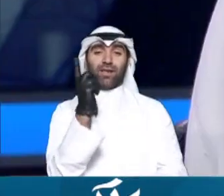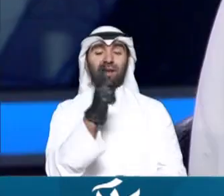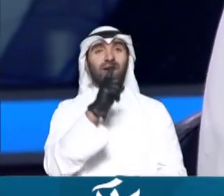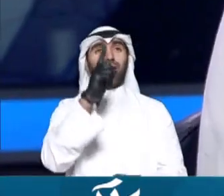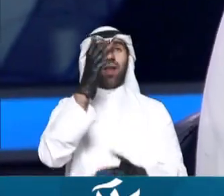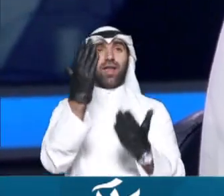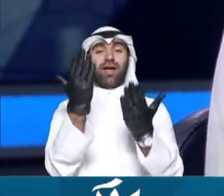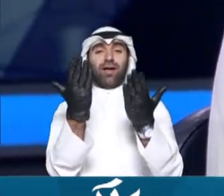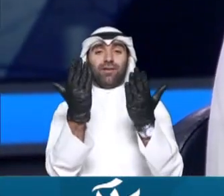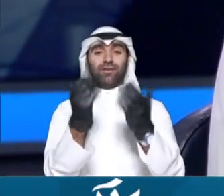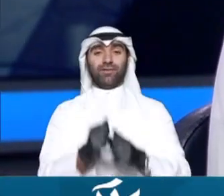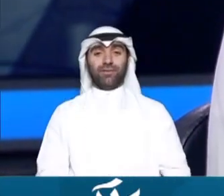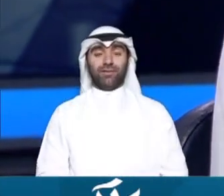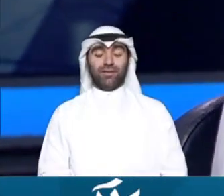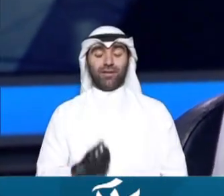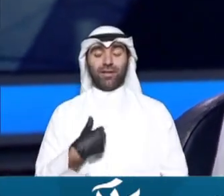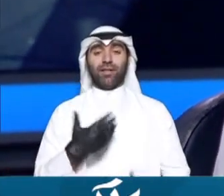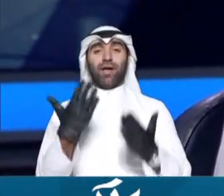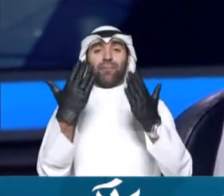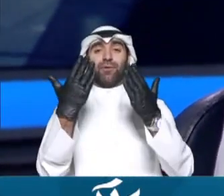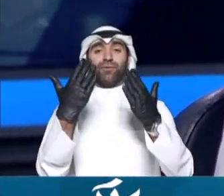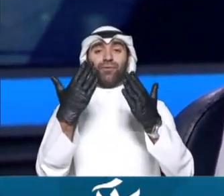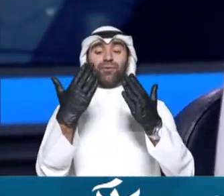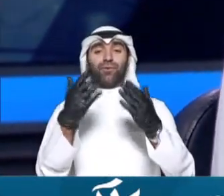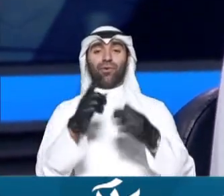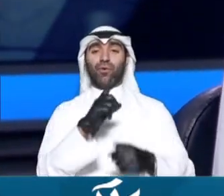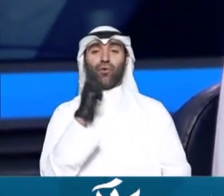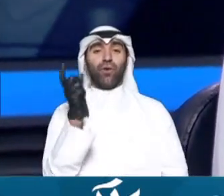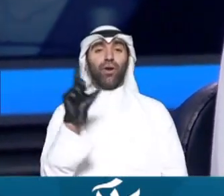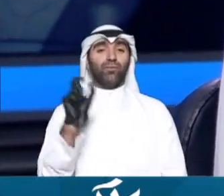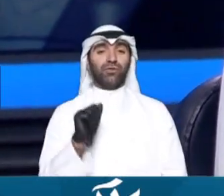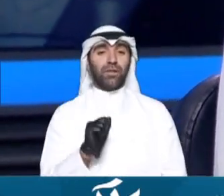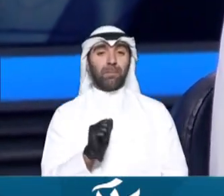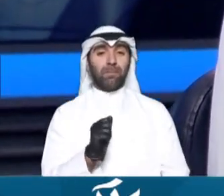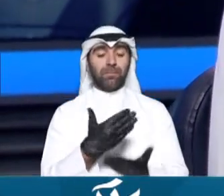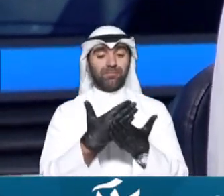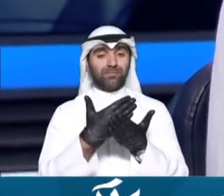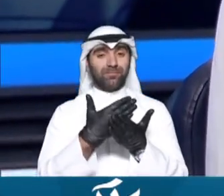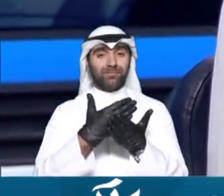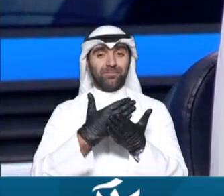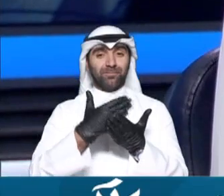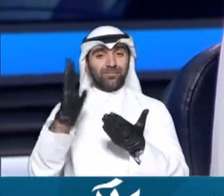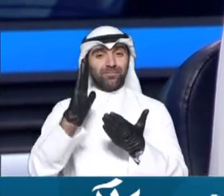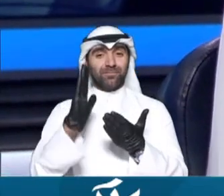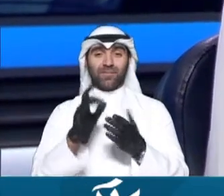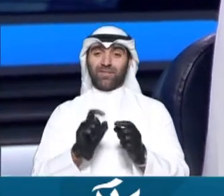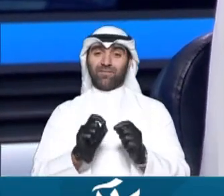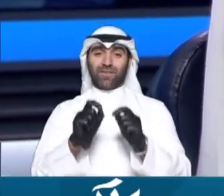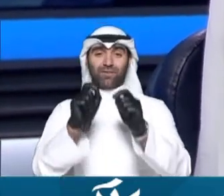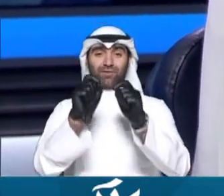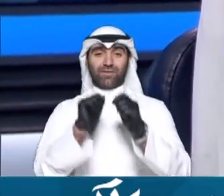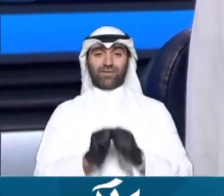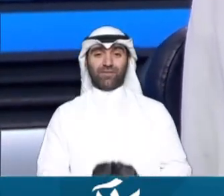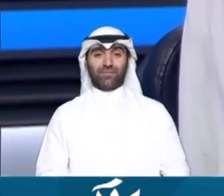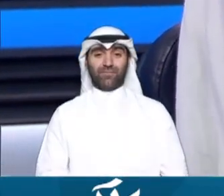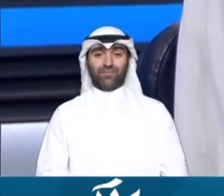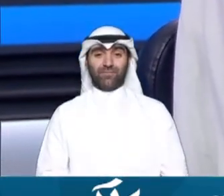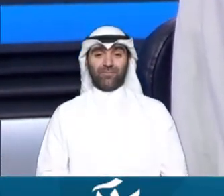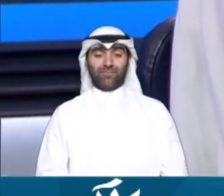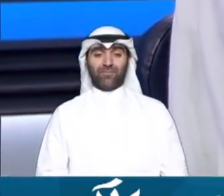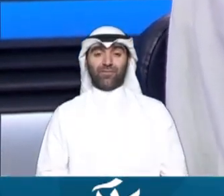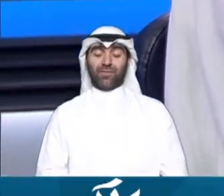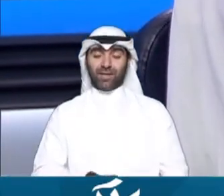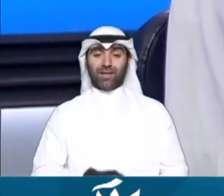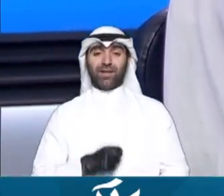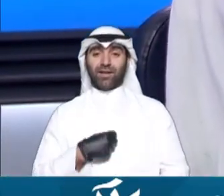عنا وعنهم وعن المسلمين وعن البشرية كلها هذا الداء وهذا الوباء. وأني أوصيكم